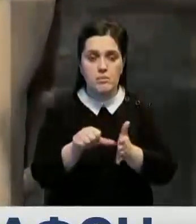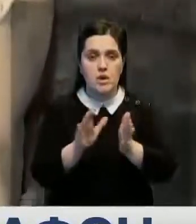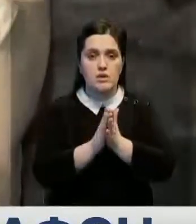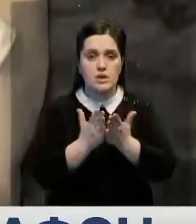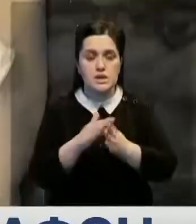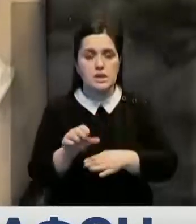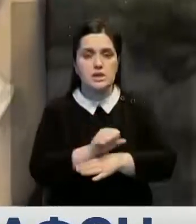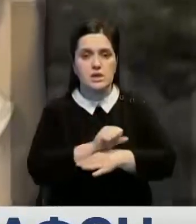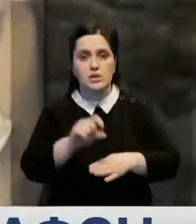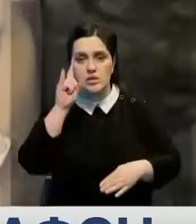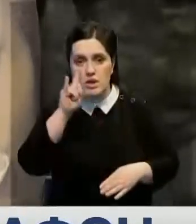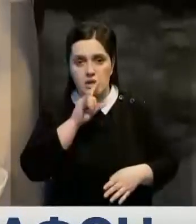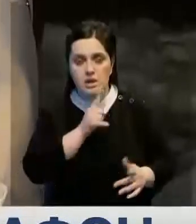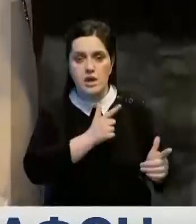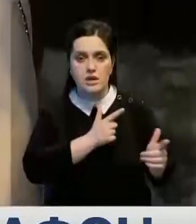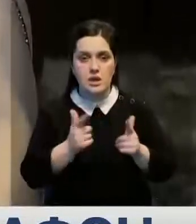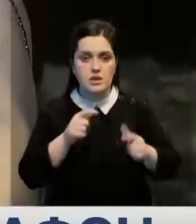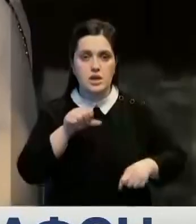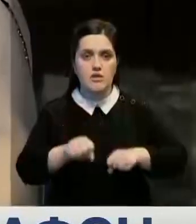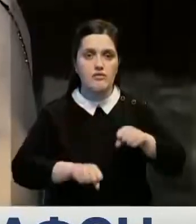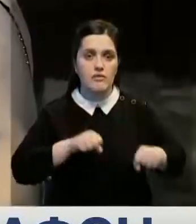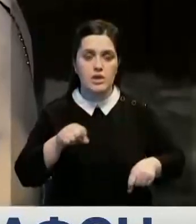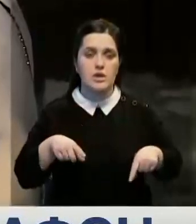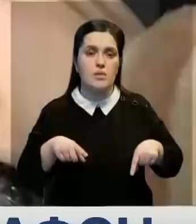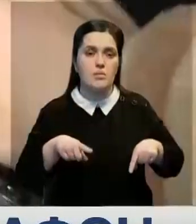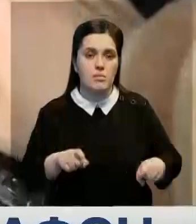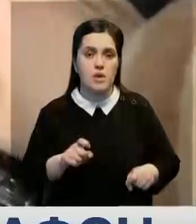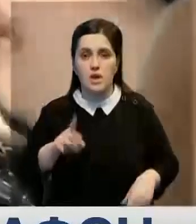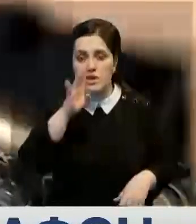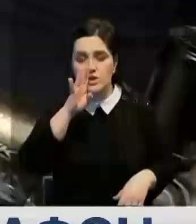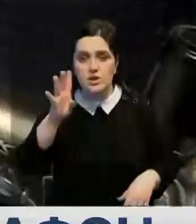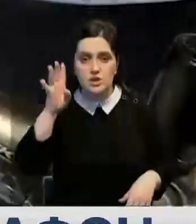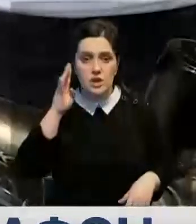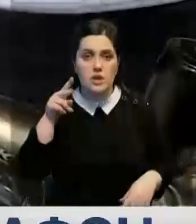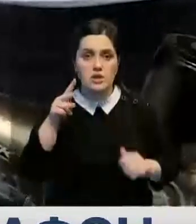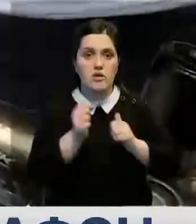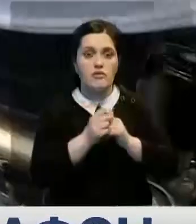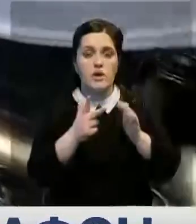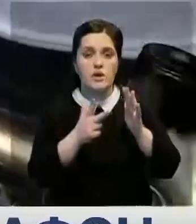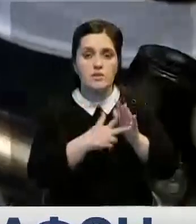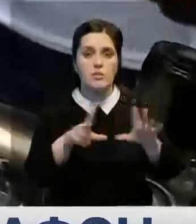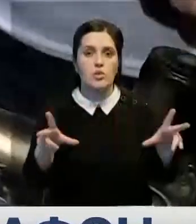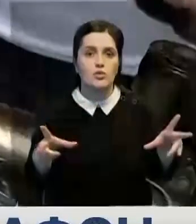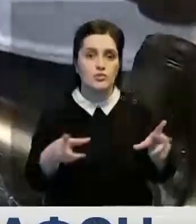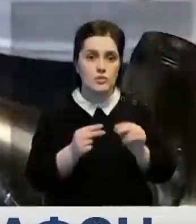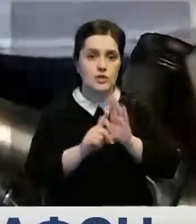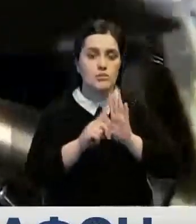За заездом наблюдают представители Книги рекордов Казахстана. Готовиться к веломарафону Ернат начал 4 года назад.